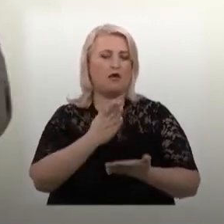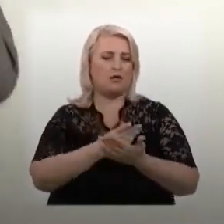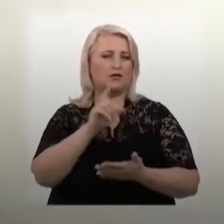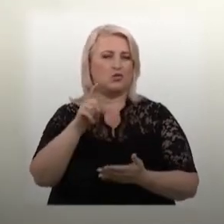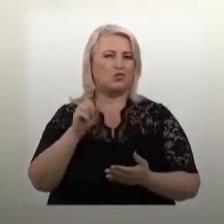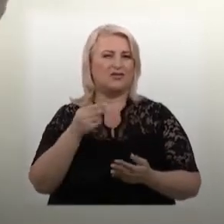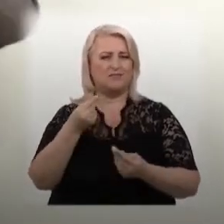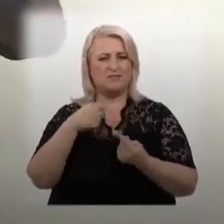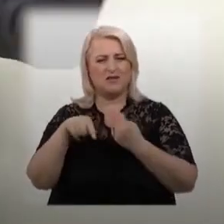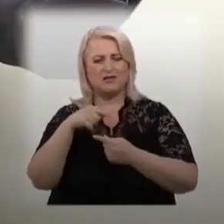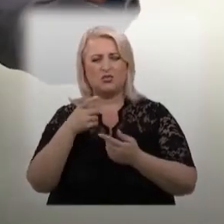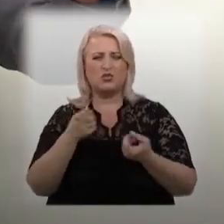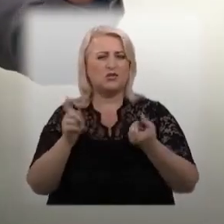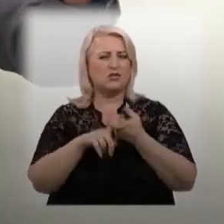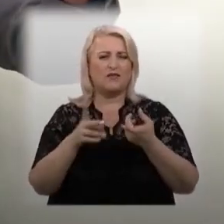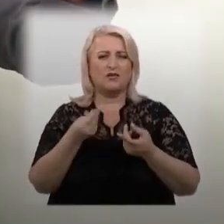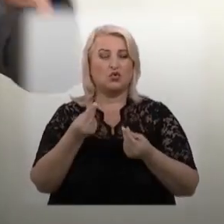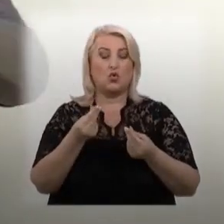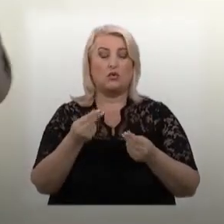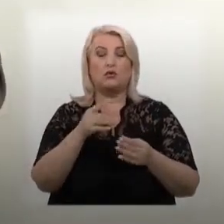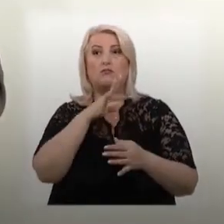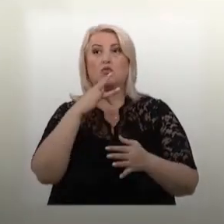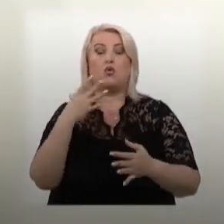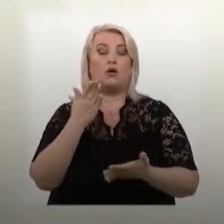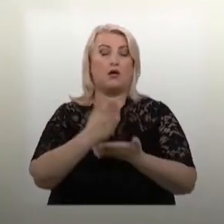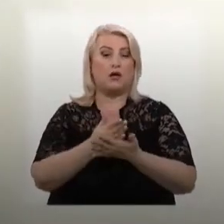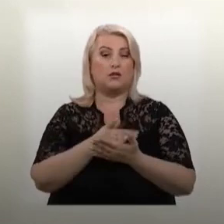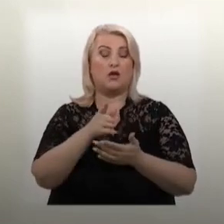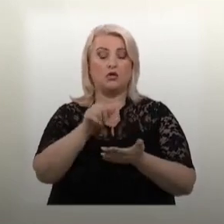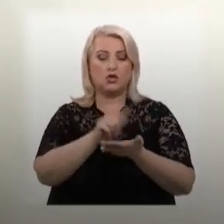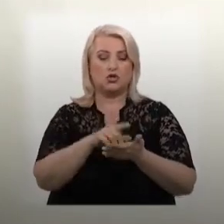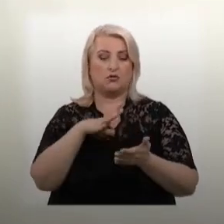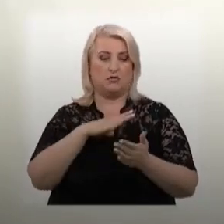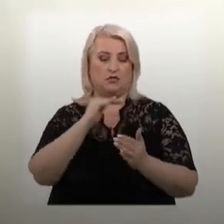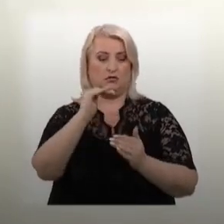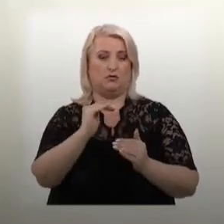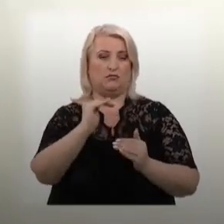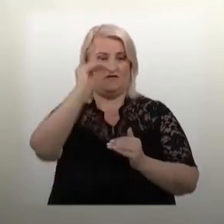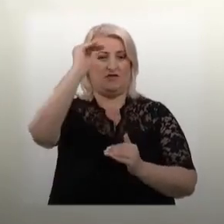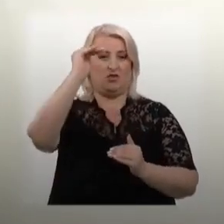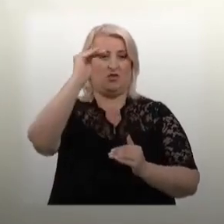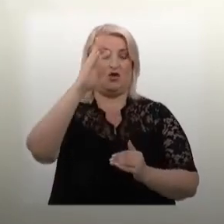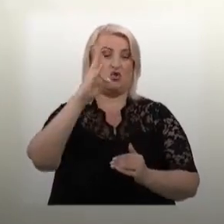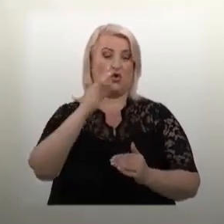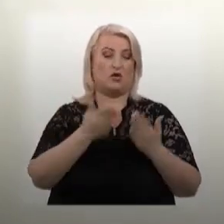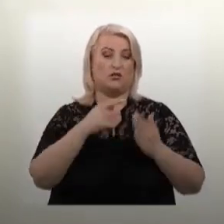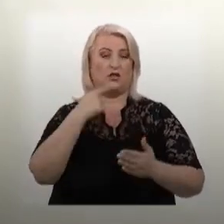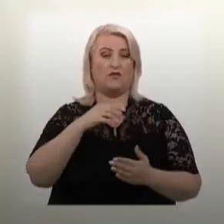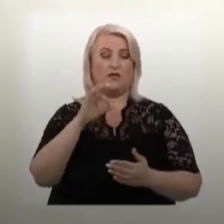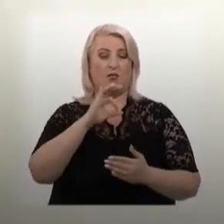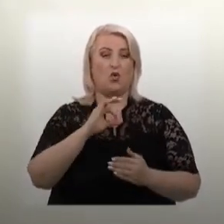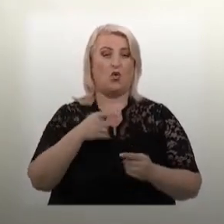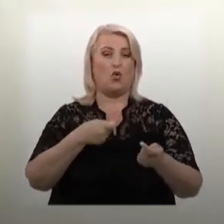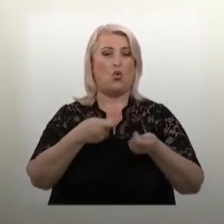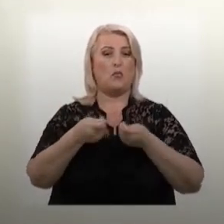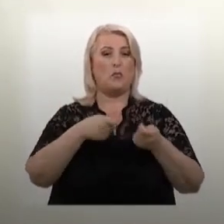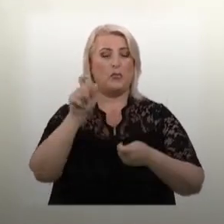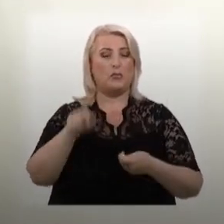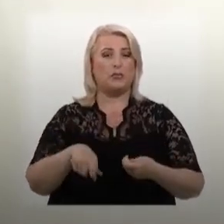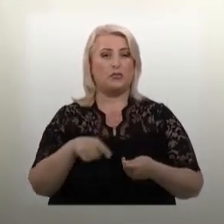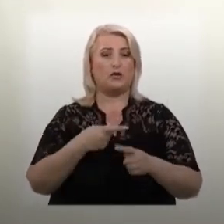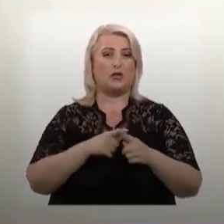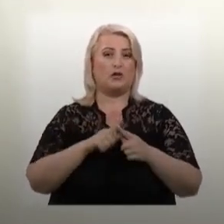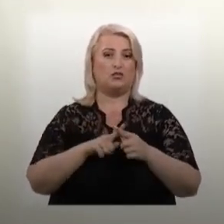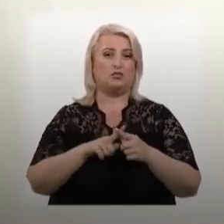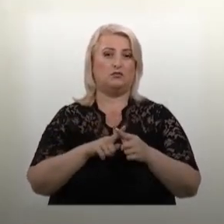indiferent cât de cos minus avem aici trebuie să fie dar dacă vorbim de antreprenorii care Robert